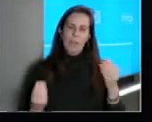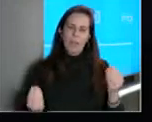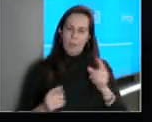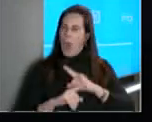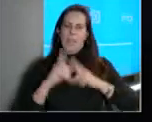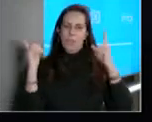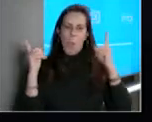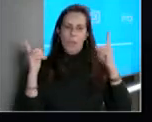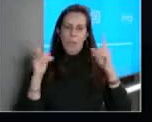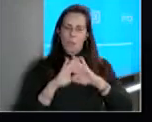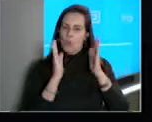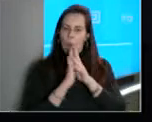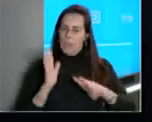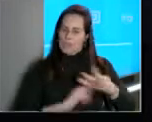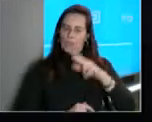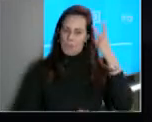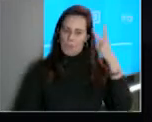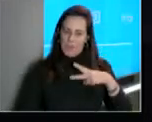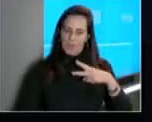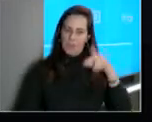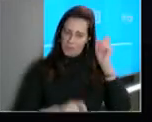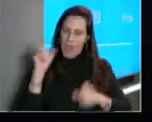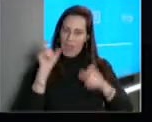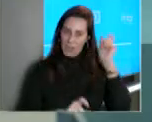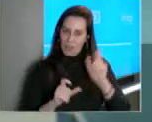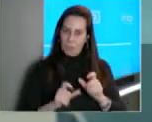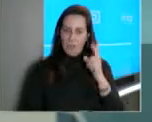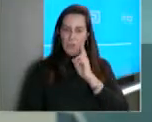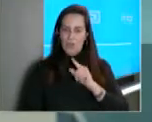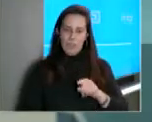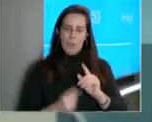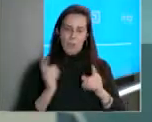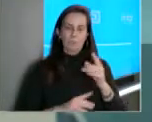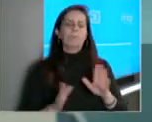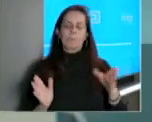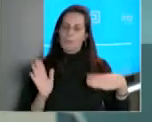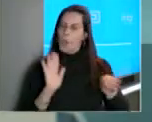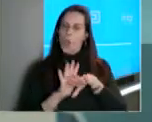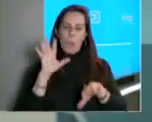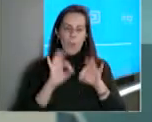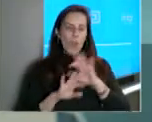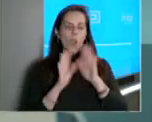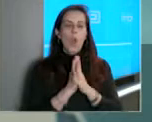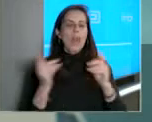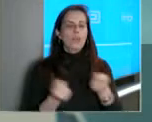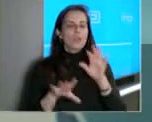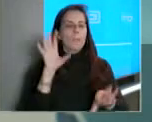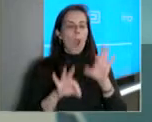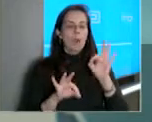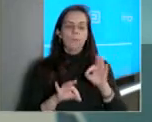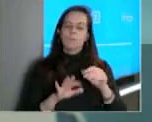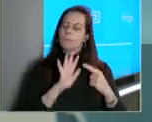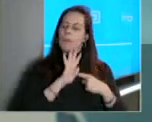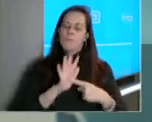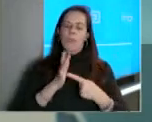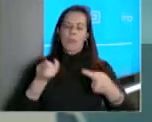הזוי שכל הציבור מבין, ואנשים מתביישים שזה מה שקורה. לפי חוק הבחירות, כל התשדירים מובאים לידי יושב